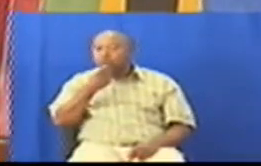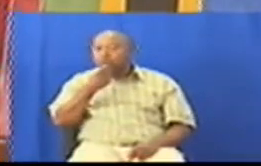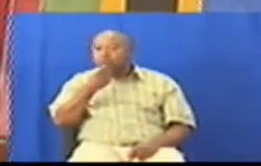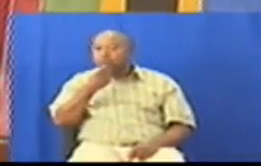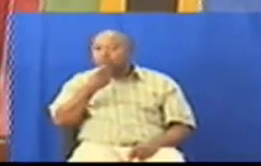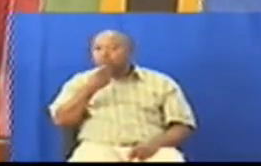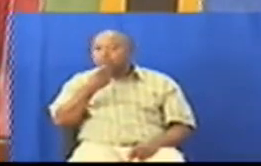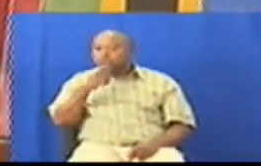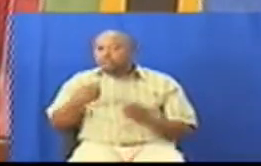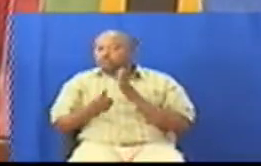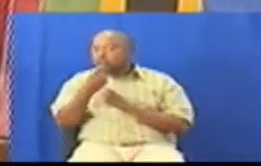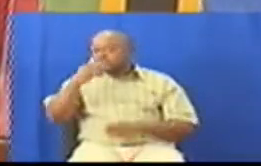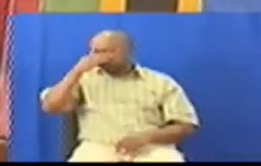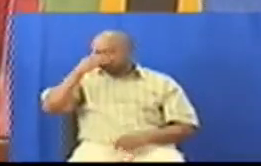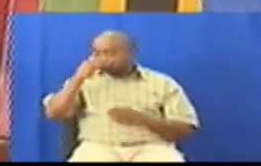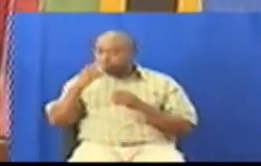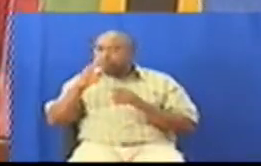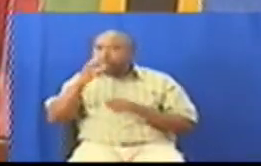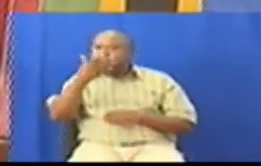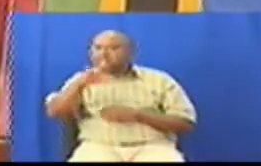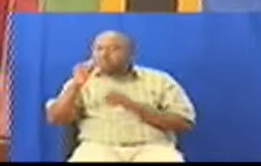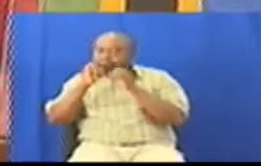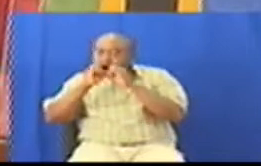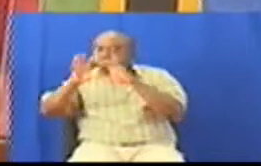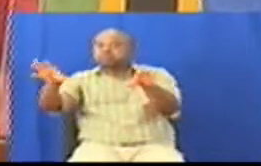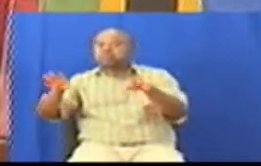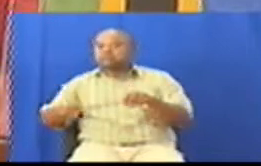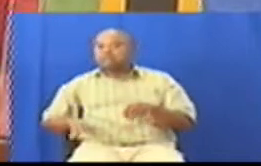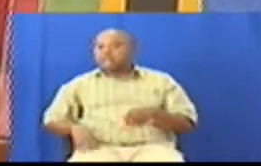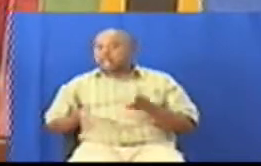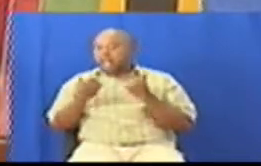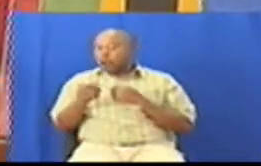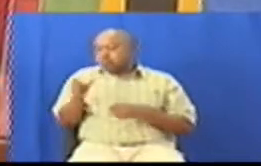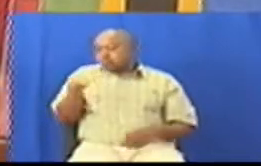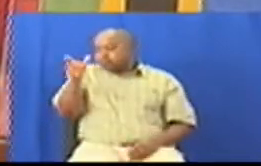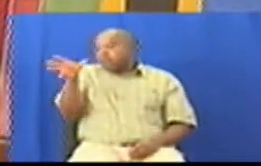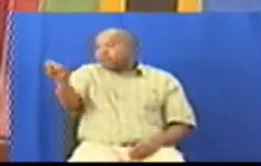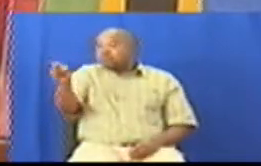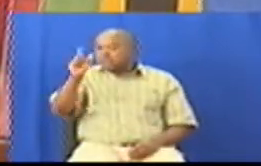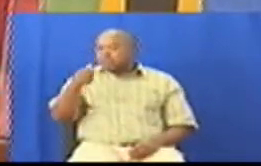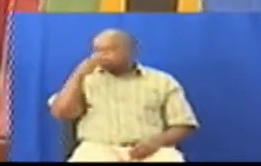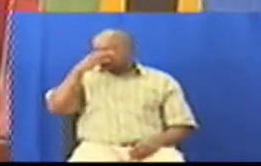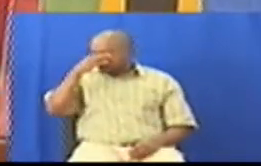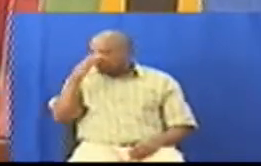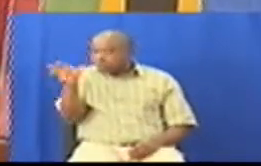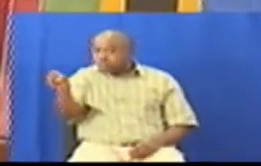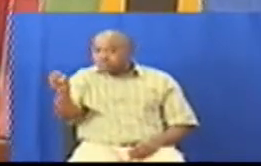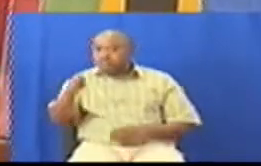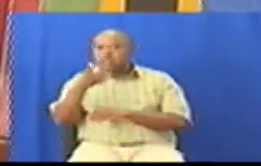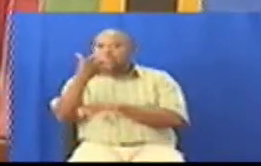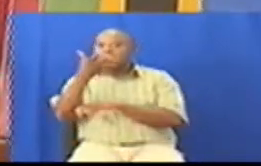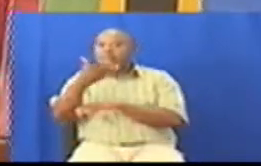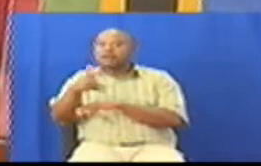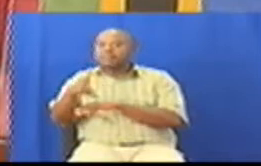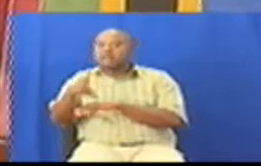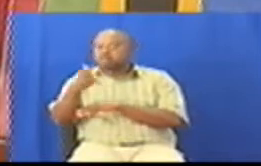yanapomfikia mtu mwingine, na au akishika maeneo ambayo mtu amepigia chafya au maji maji yale ya kutoka